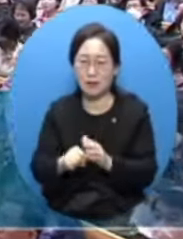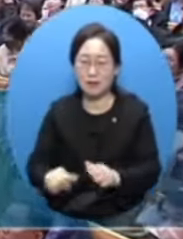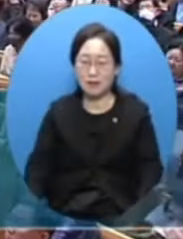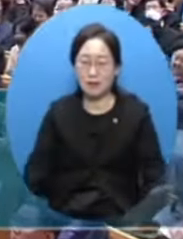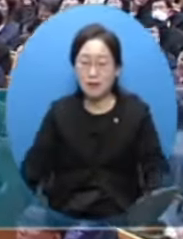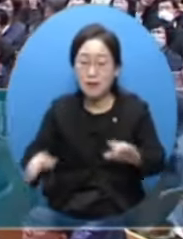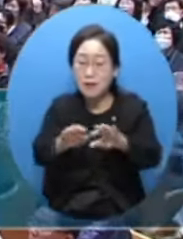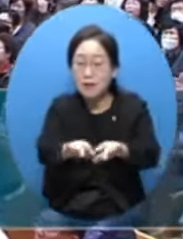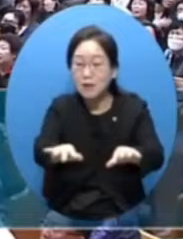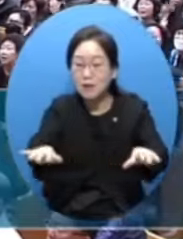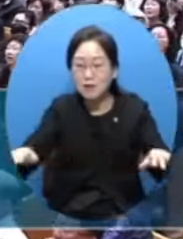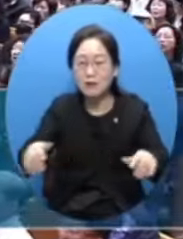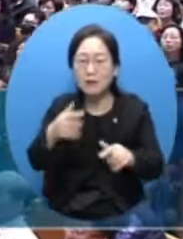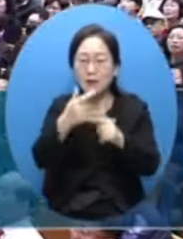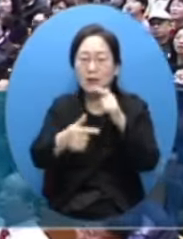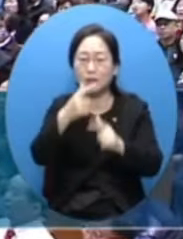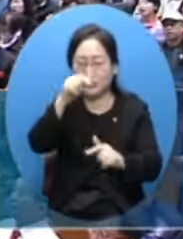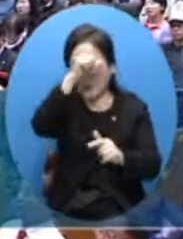떨기나무 인생,